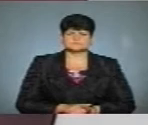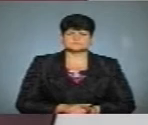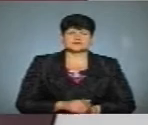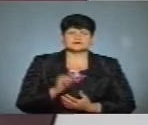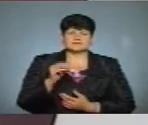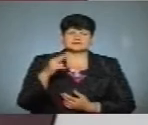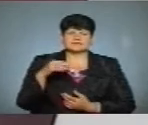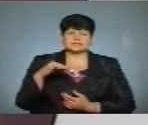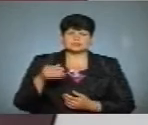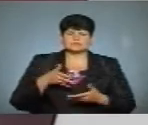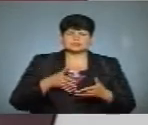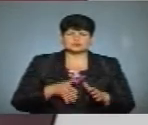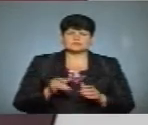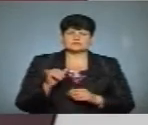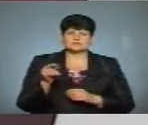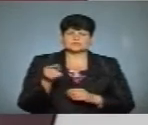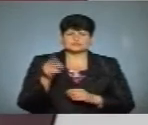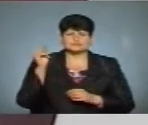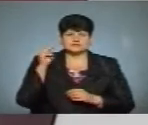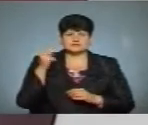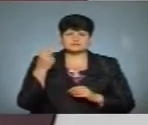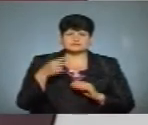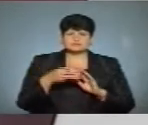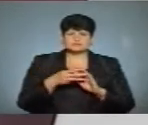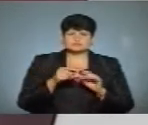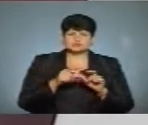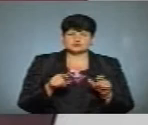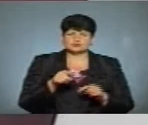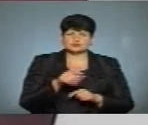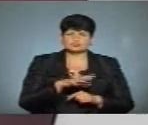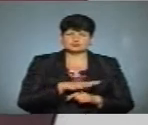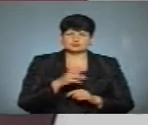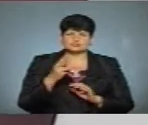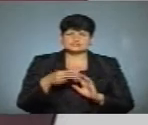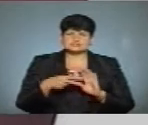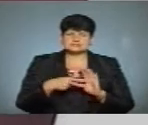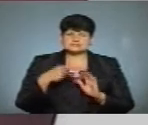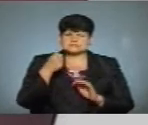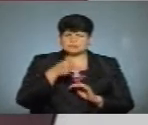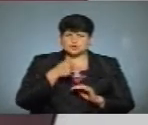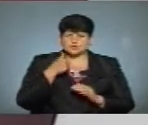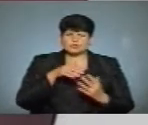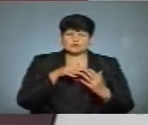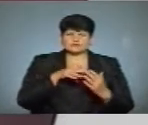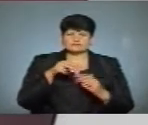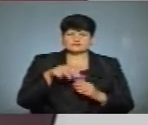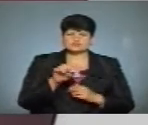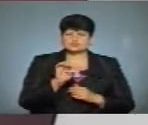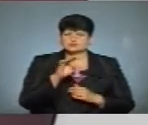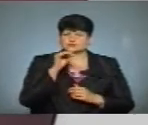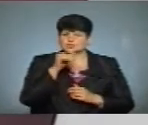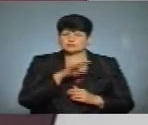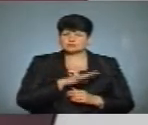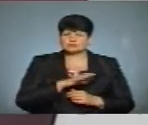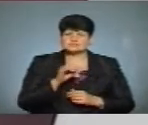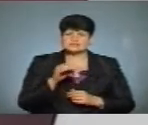Іван Дедюх народився в Тернополі, вчився у 28-й школі, йому було 37 років. На Донбасі воював з 2014-го, був